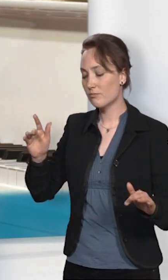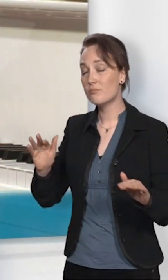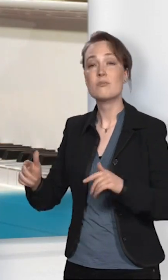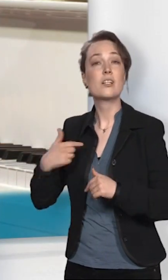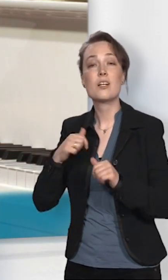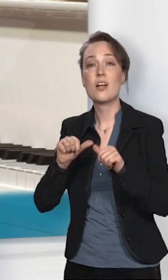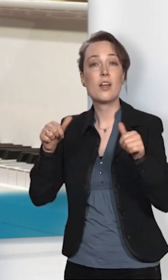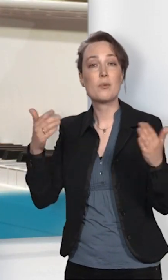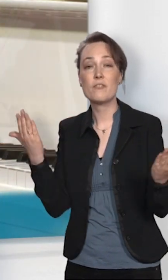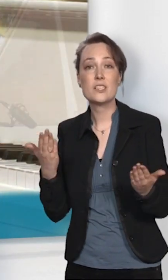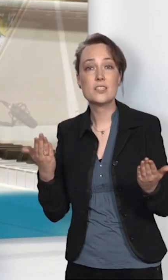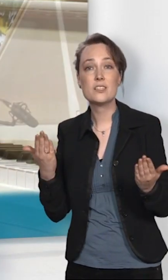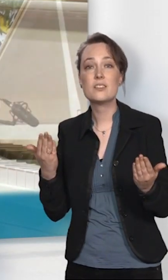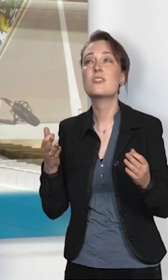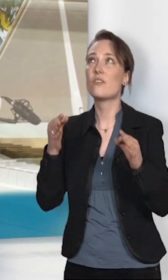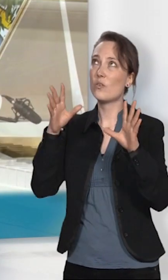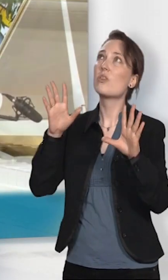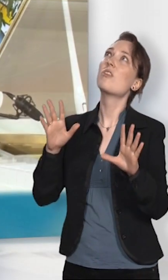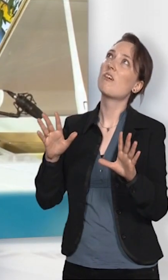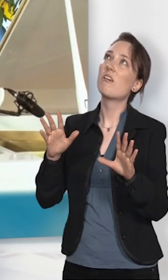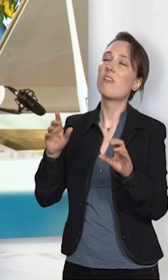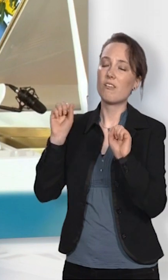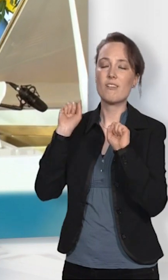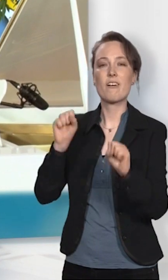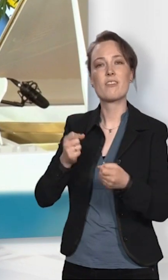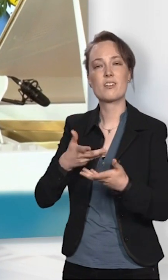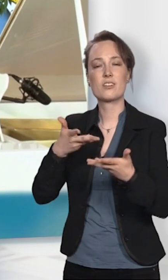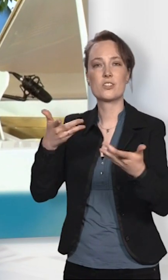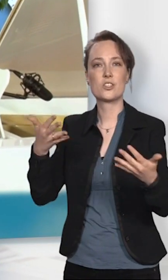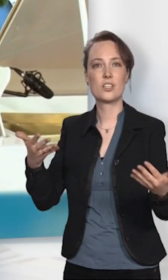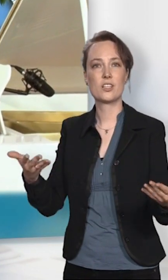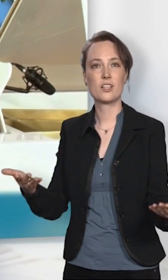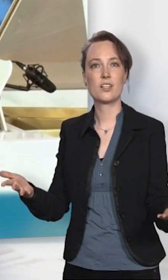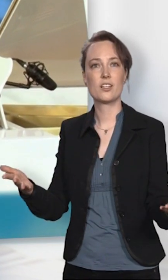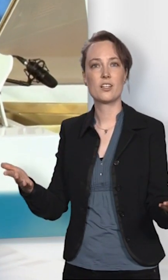geschehen. Und ich erlebe, das Wunder kann